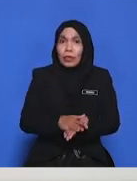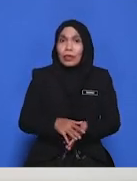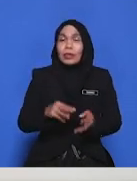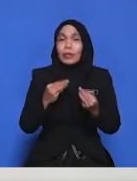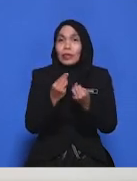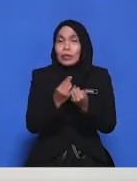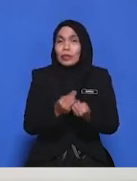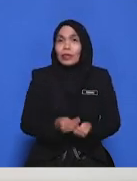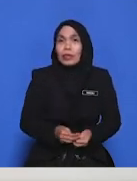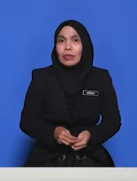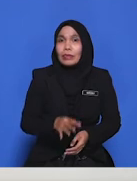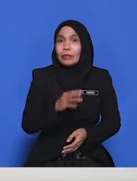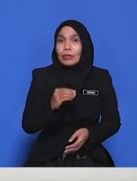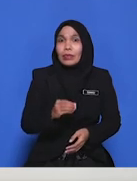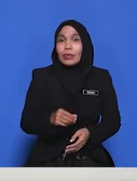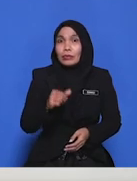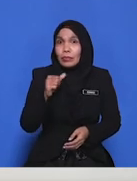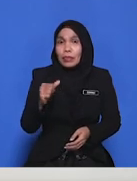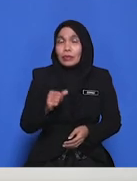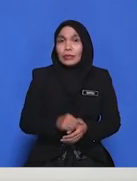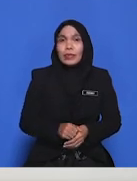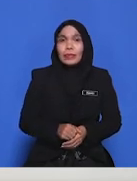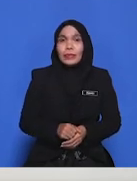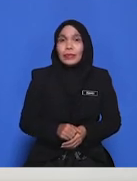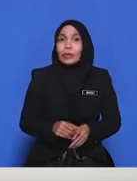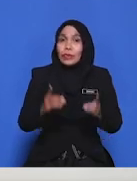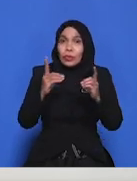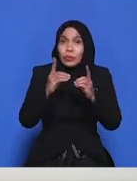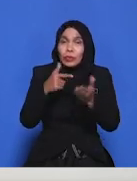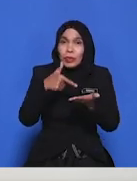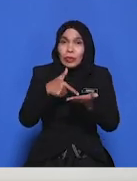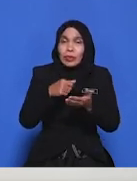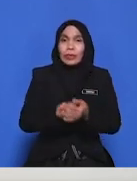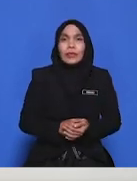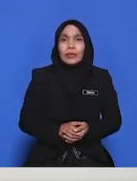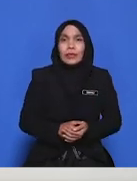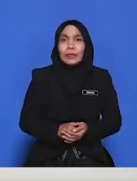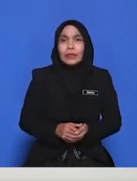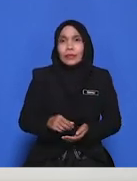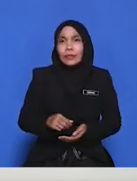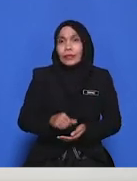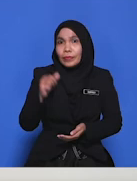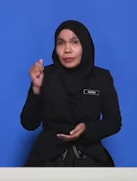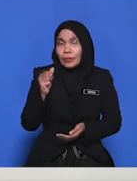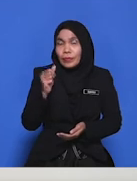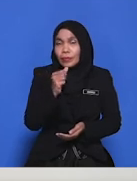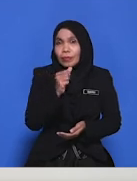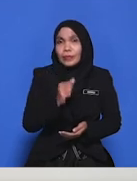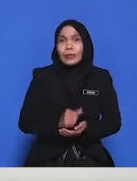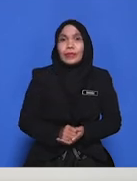negara kita Malaysia. Sehingga berjumpa lagi pada kelas yang akan datang. Ila liqa wa ma'assalama wa